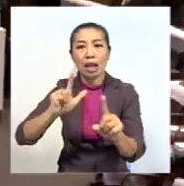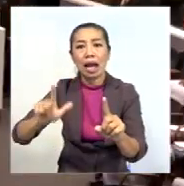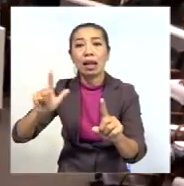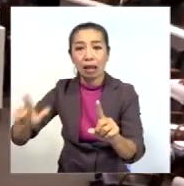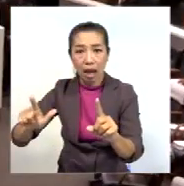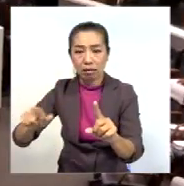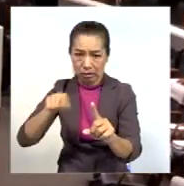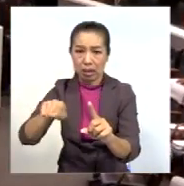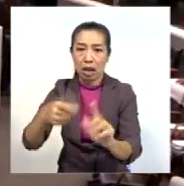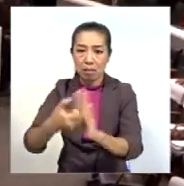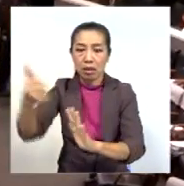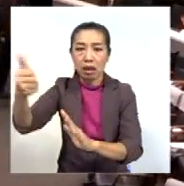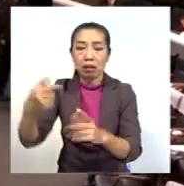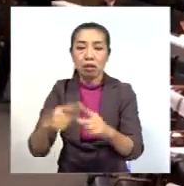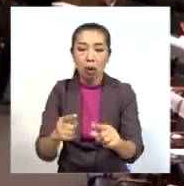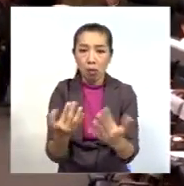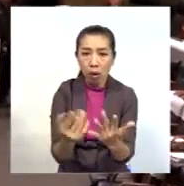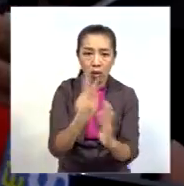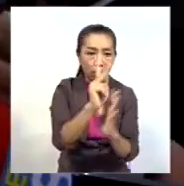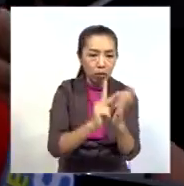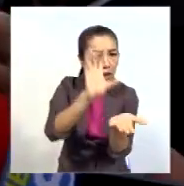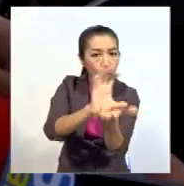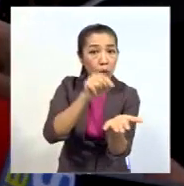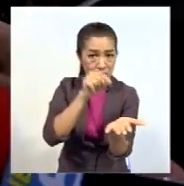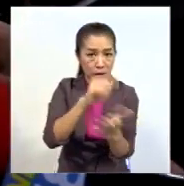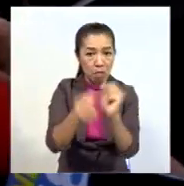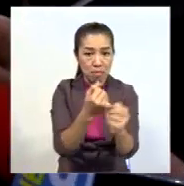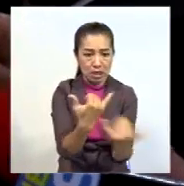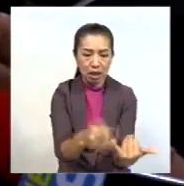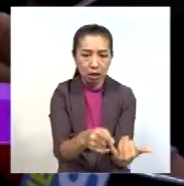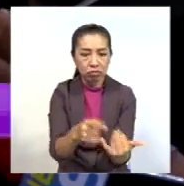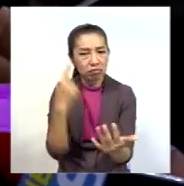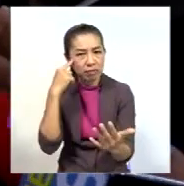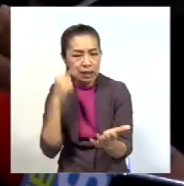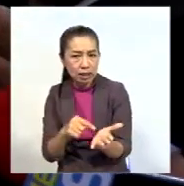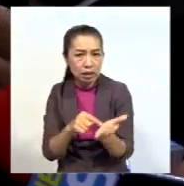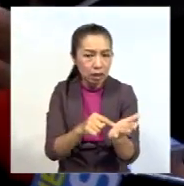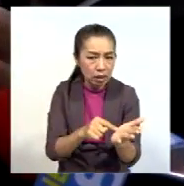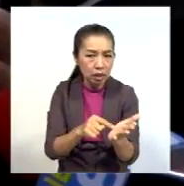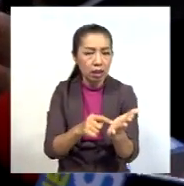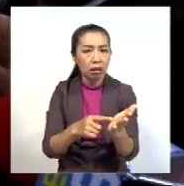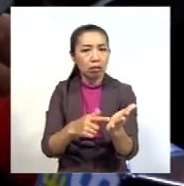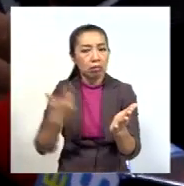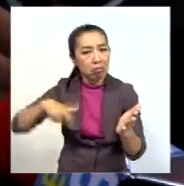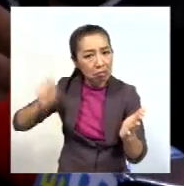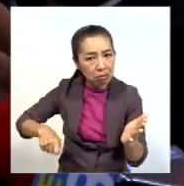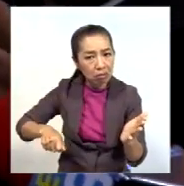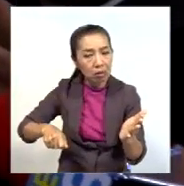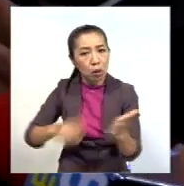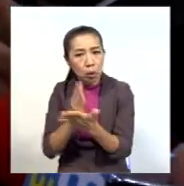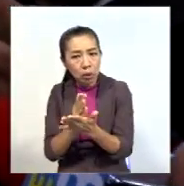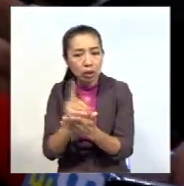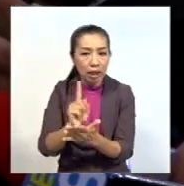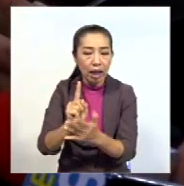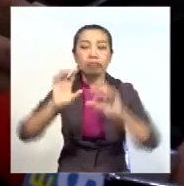ล้านบาทแต่ว่าระหว่างที่รอความชัดเจนค่ะว่าตกลงแล้วจะส่งหรือไม่ส่งจะชะงักหรือไม่ชะงักรัฐบาลก็ว